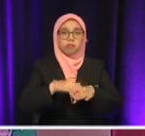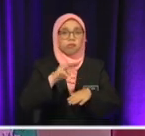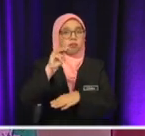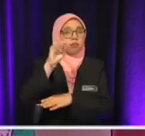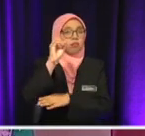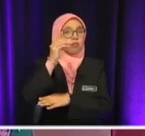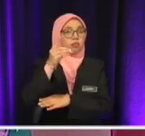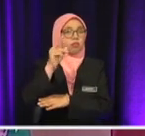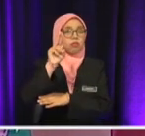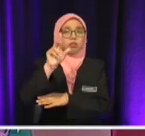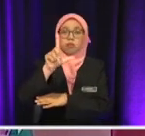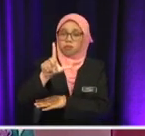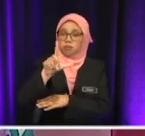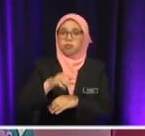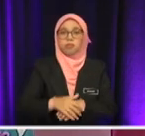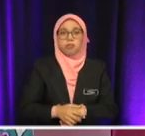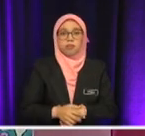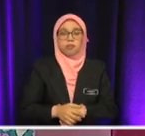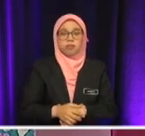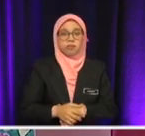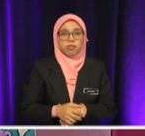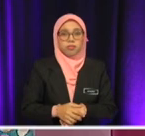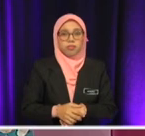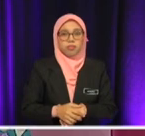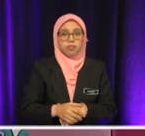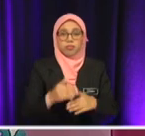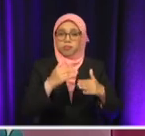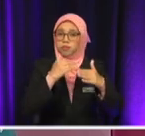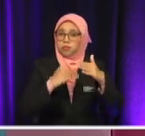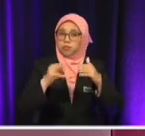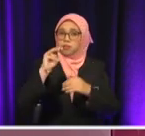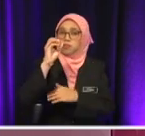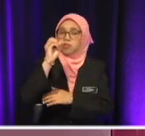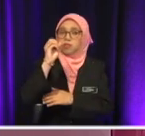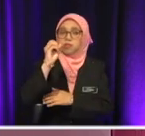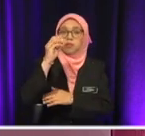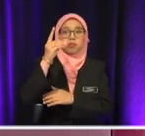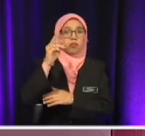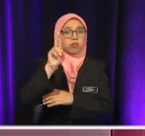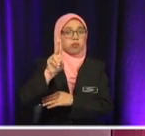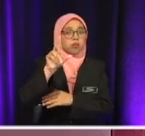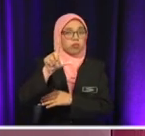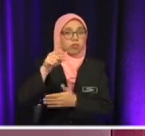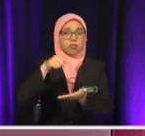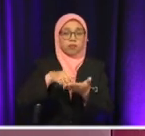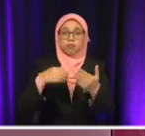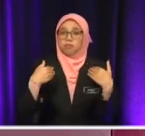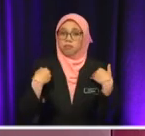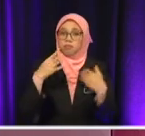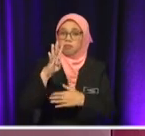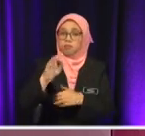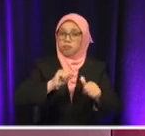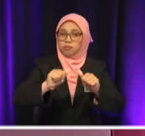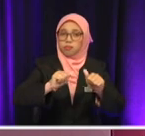juga daya kreatif kanak-kanak, di mana di bawah modul ini terdapat 4 aktiviti yang boleh